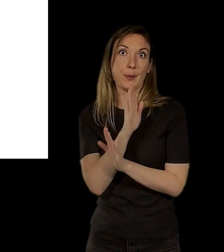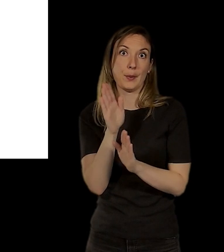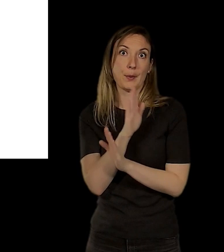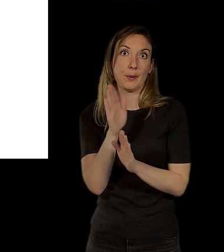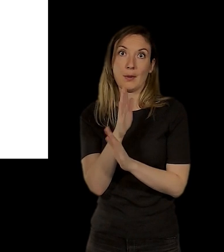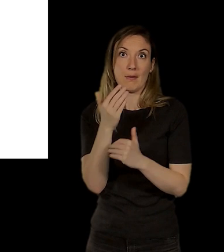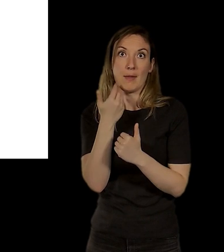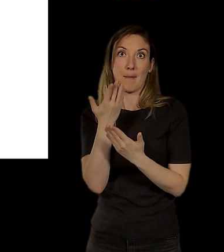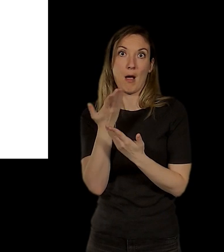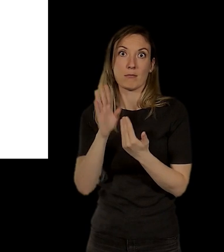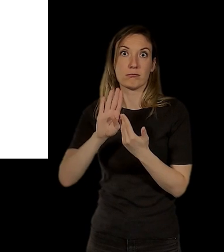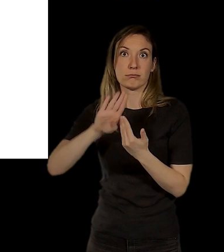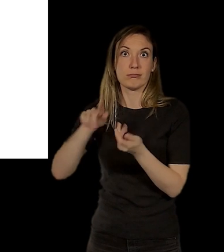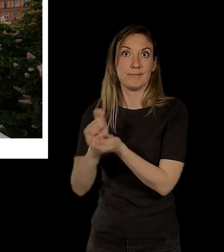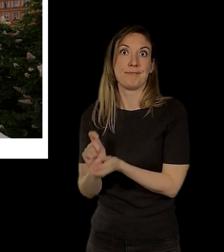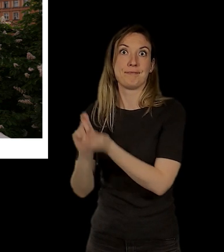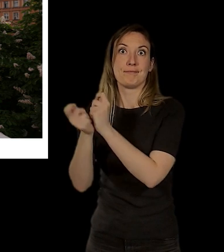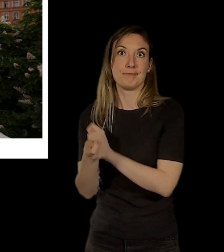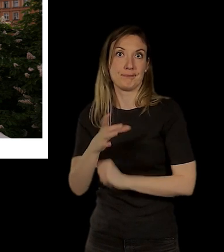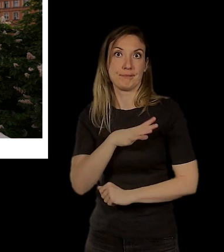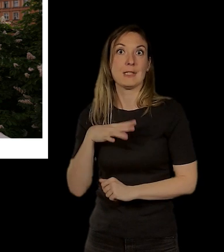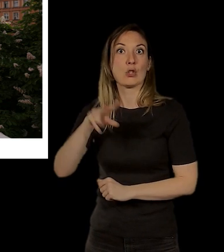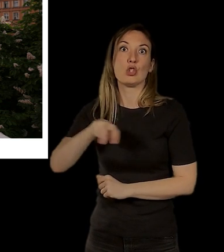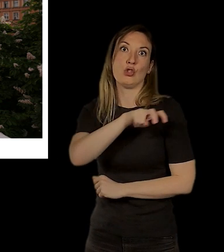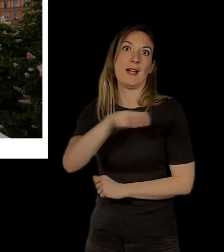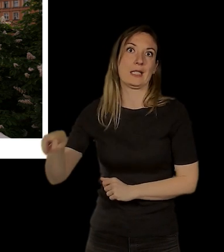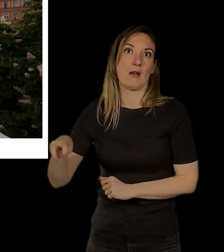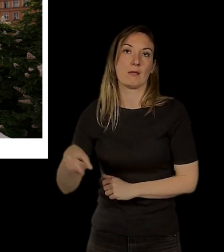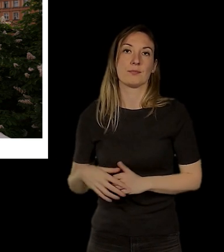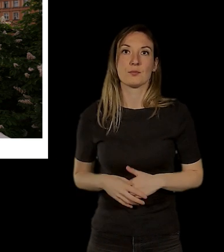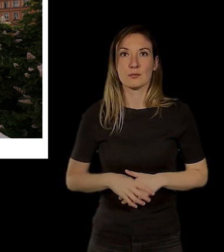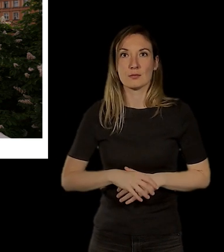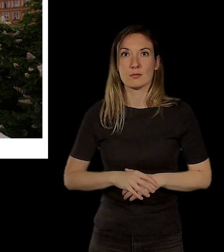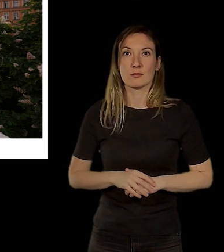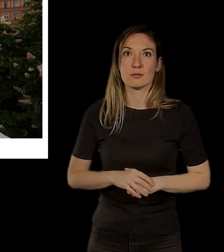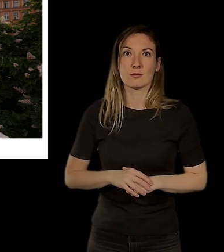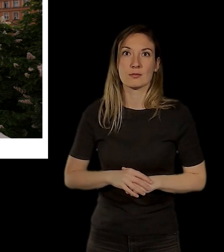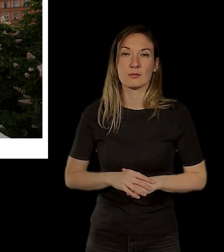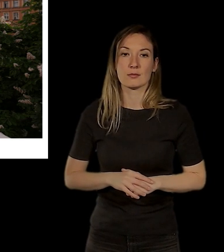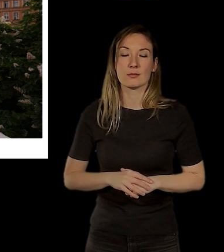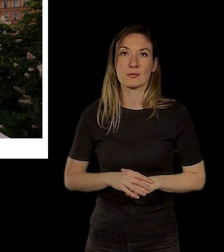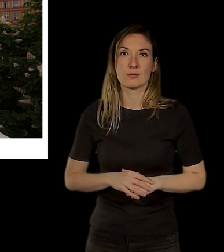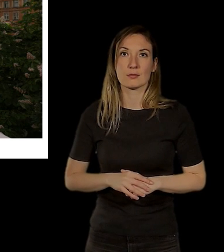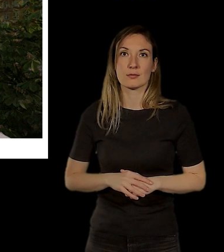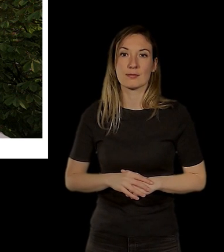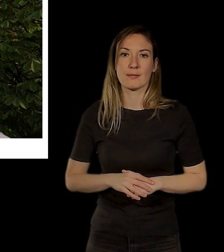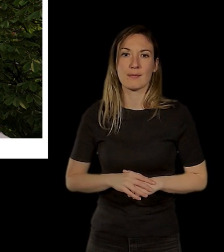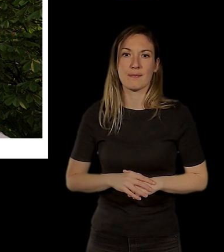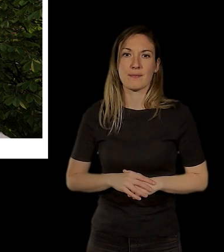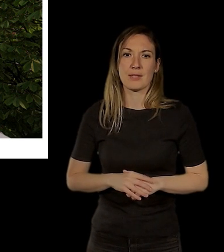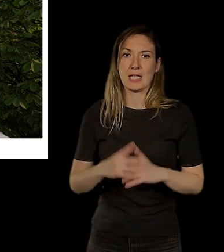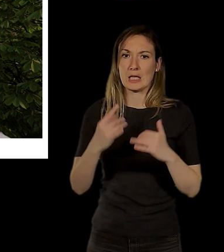byly komprimovány do klasické křižovatky. A teďka možná už s mnohem